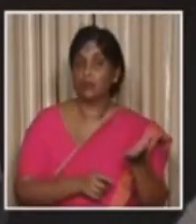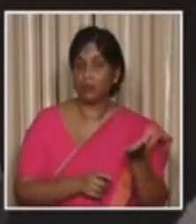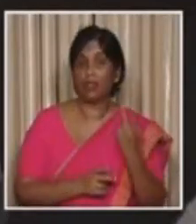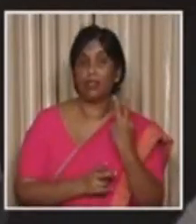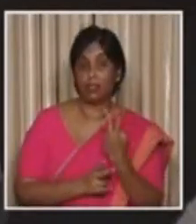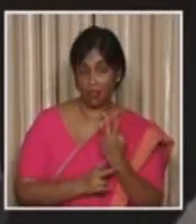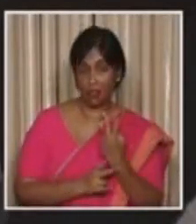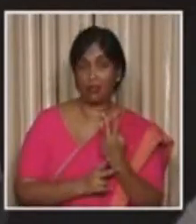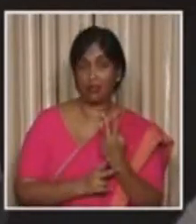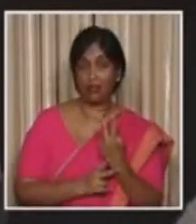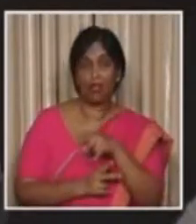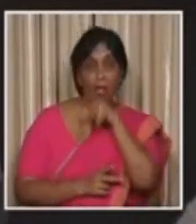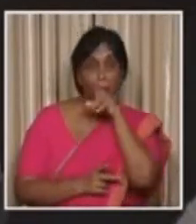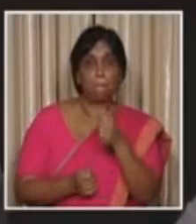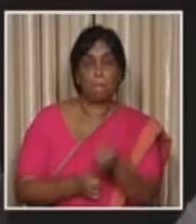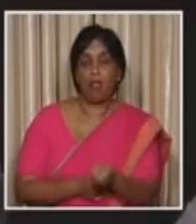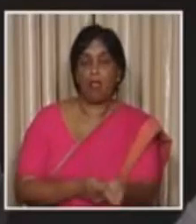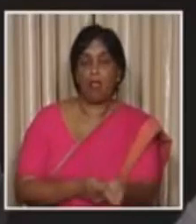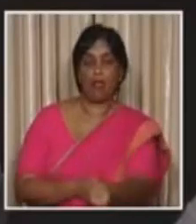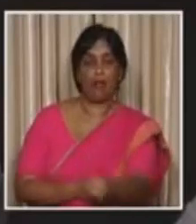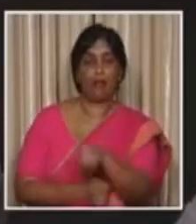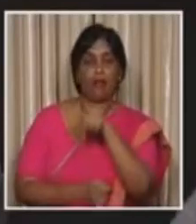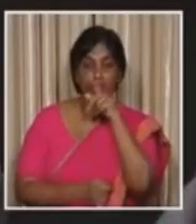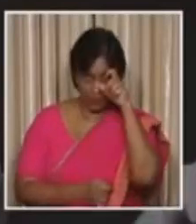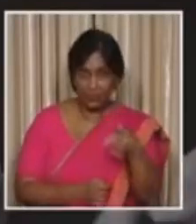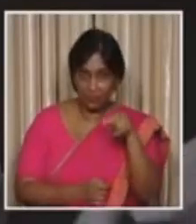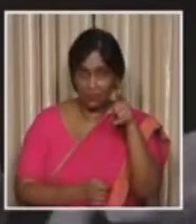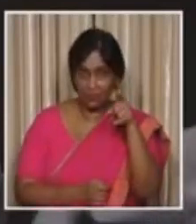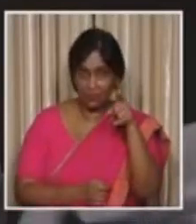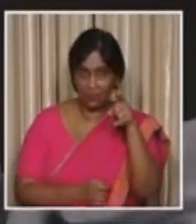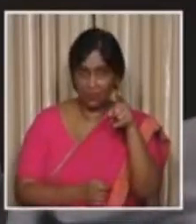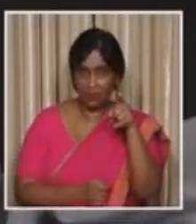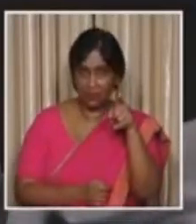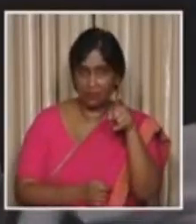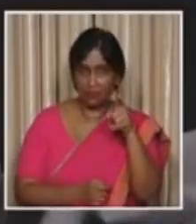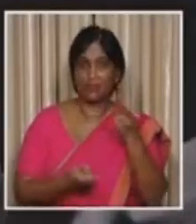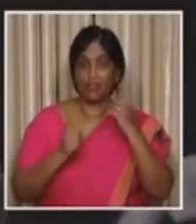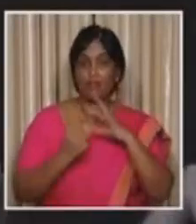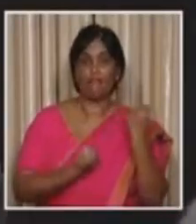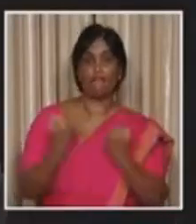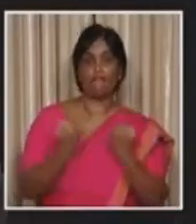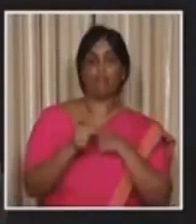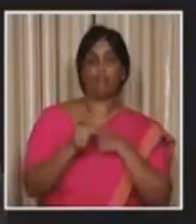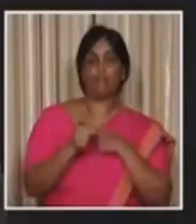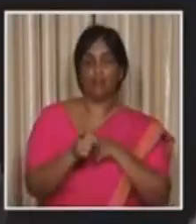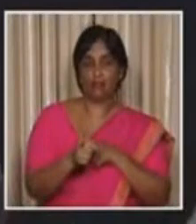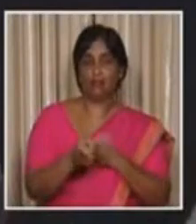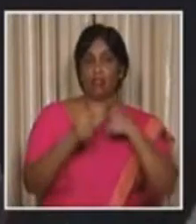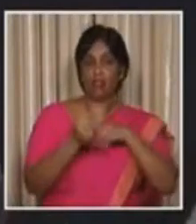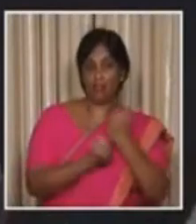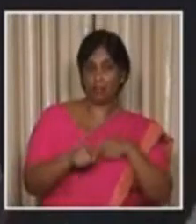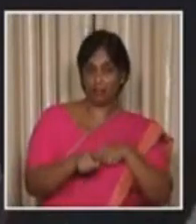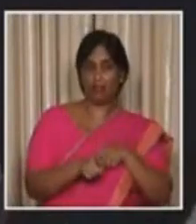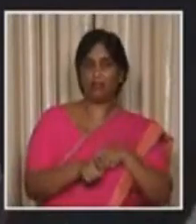සොල්දාදුව දෙන්නෙක් බල්ලු අරගෙන යනවා ඉස්සරහින්. ඔබතුමා දැකලා තියෙනවනේ. ඊට පස්සේ ජිප් එකක් යනවා. තව වාහනයක්